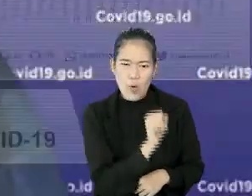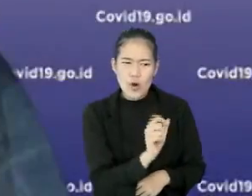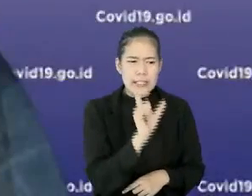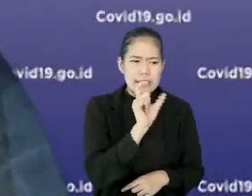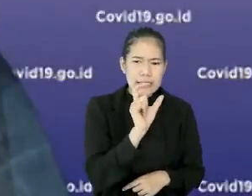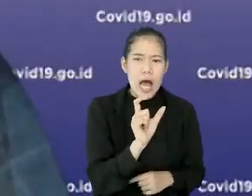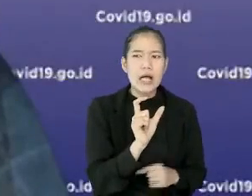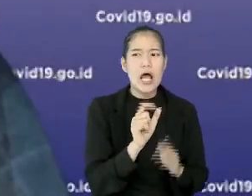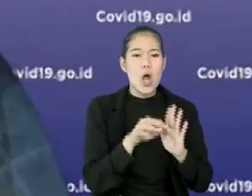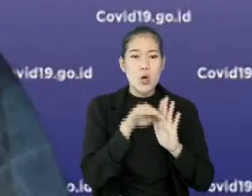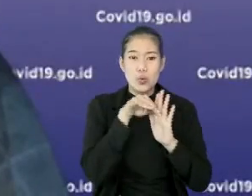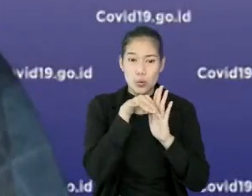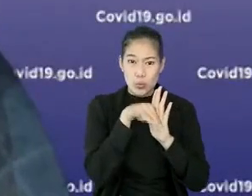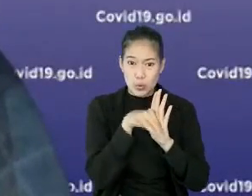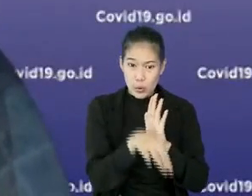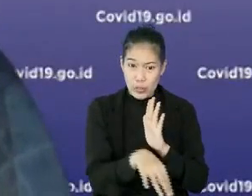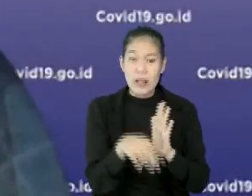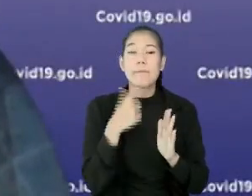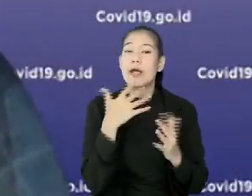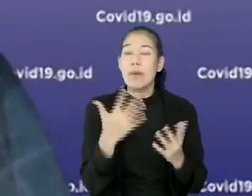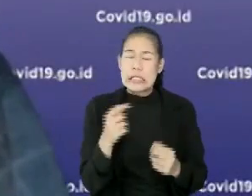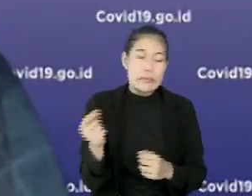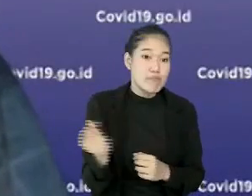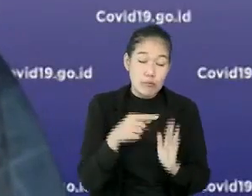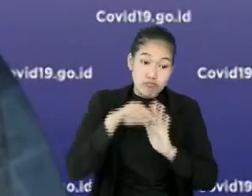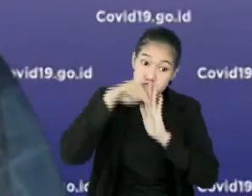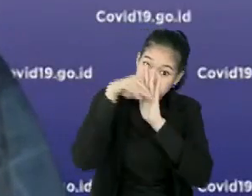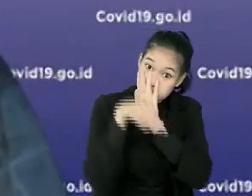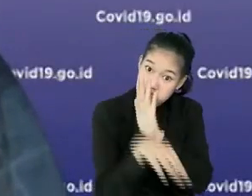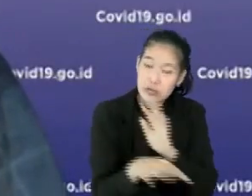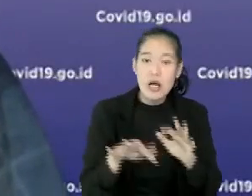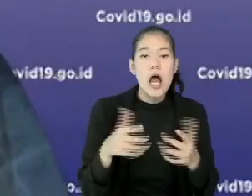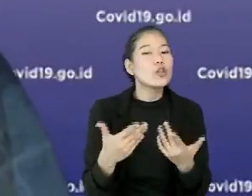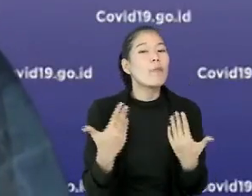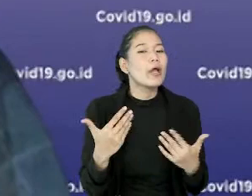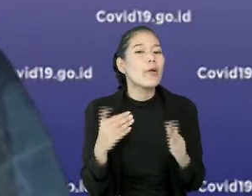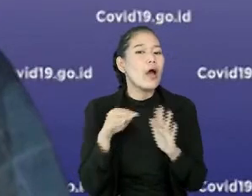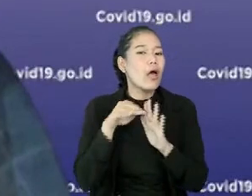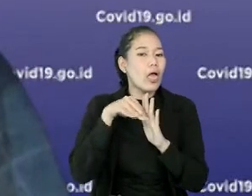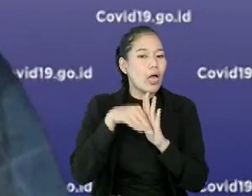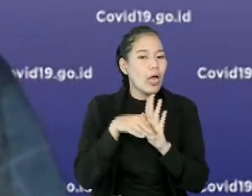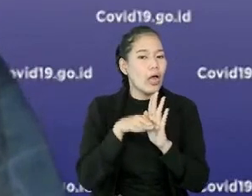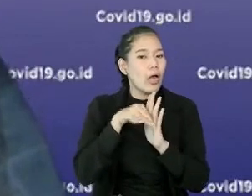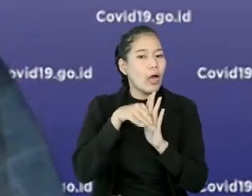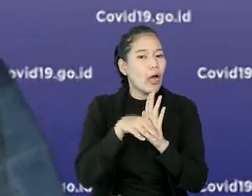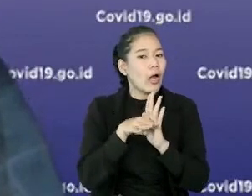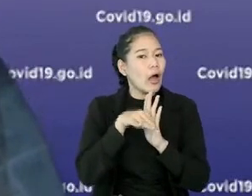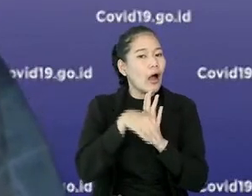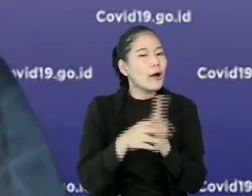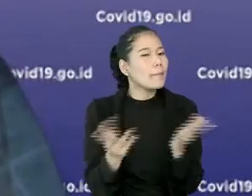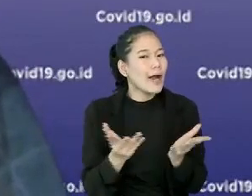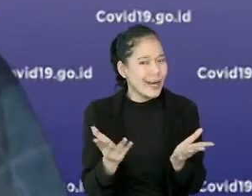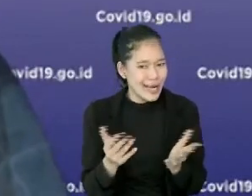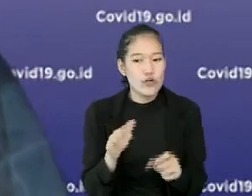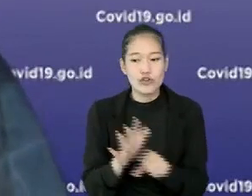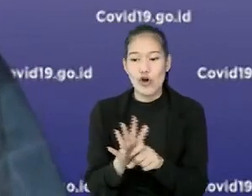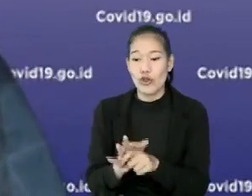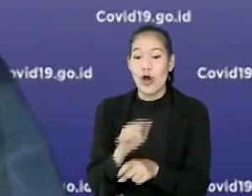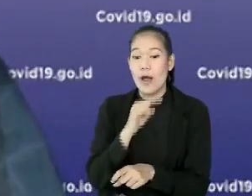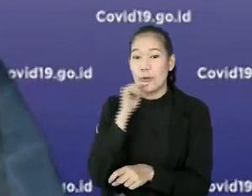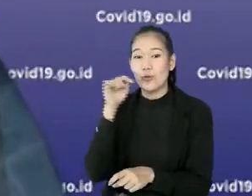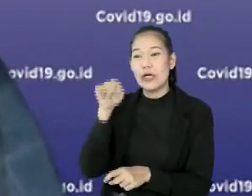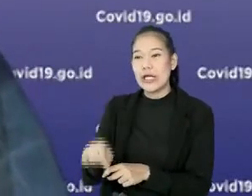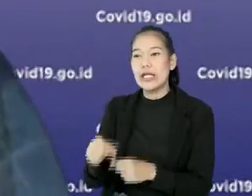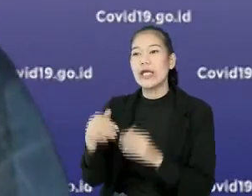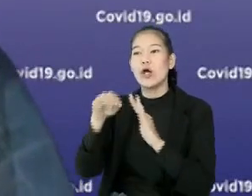turunnya itu dia sudah mulai melambat gitu ya atau barangkali turunnya masih stabil misalkan perminggu itu kita bisa turun misalkan sekian ribu